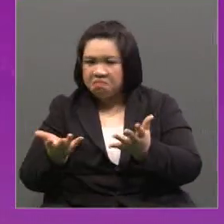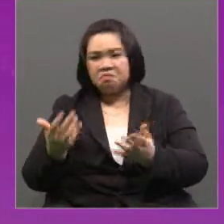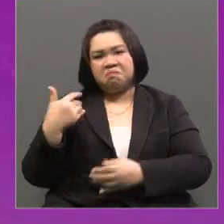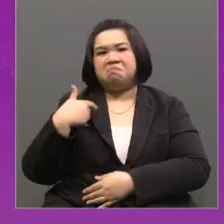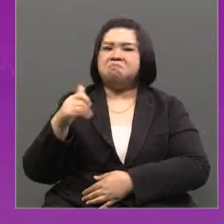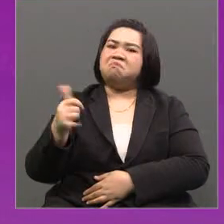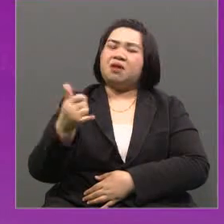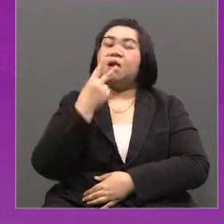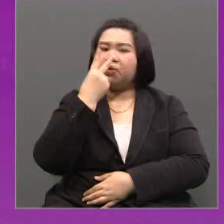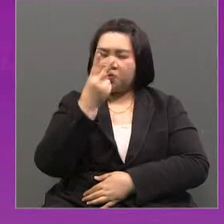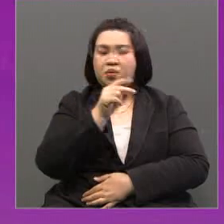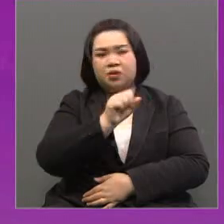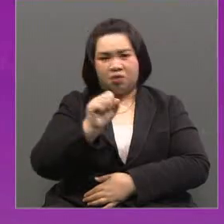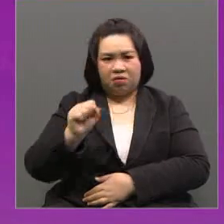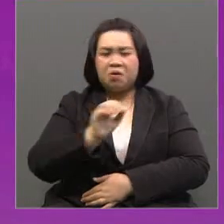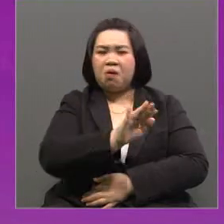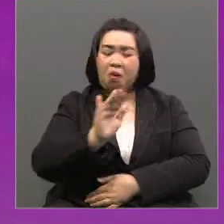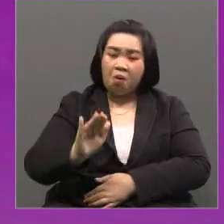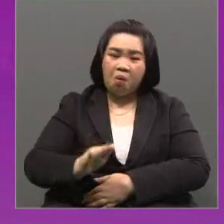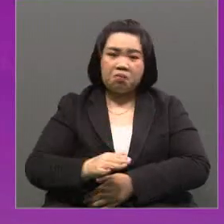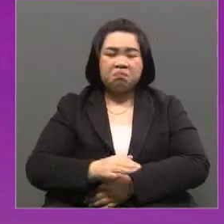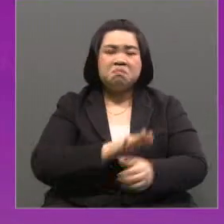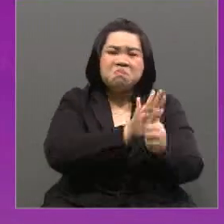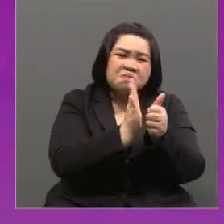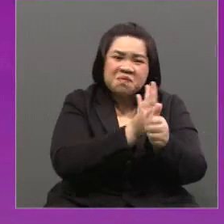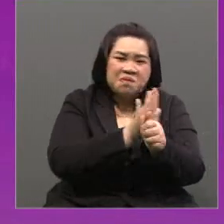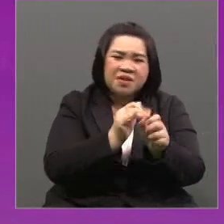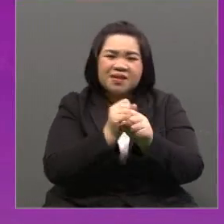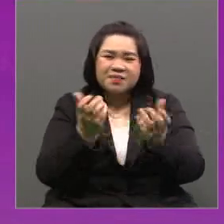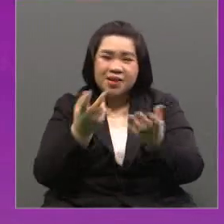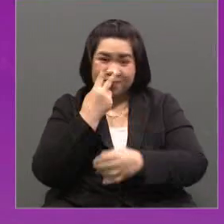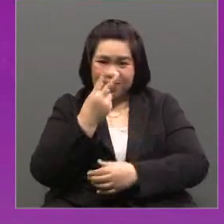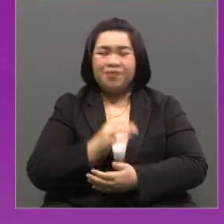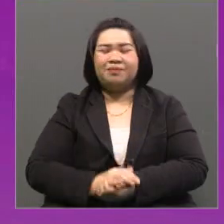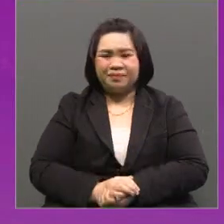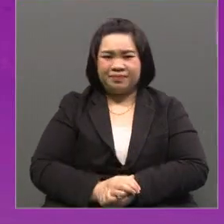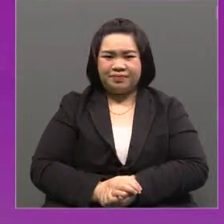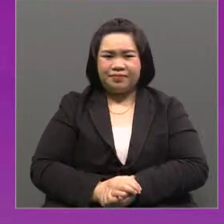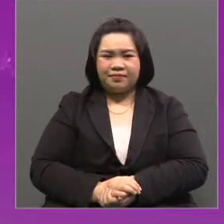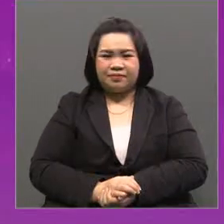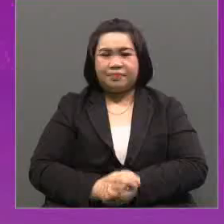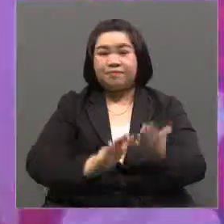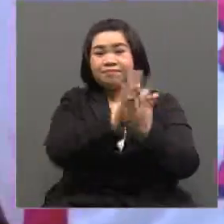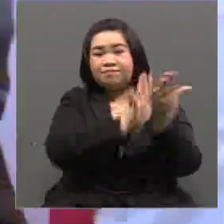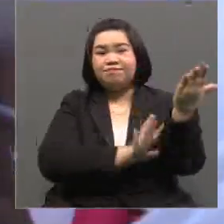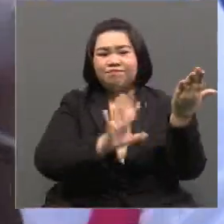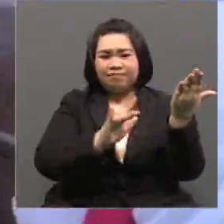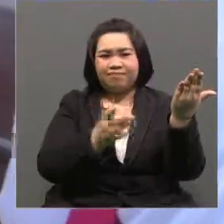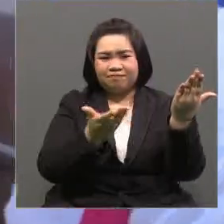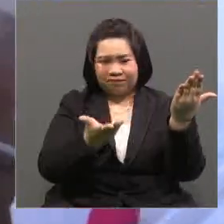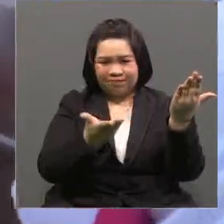ในส่วนของผู้สมัครต่างๆเอาใจพี่น้องประชาชนกันยังไงเดี๋ยวไปดูกันค่ะเริ่มกันที่พรรคชาติไทยพัฒนานะคะ